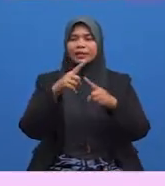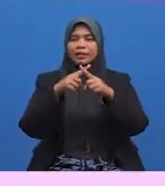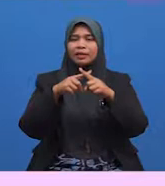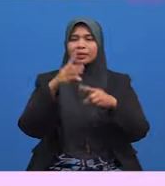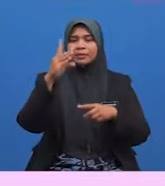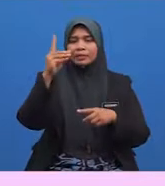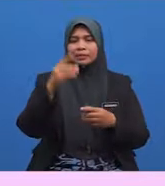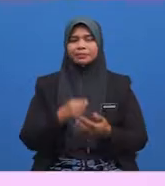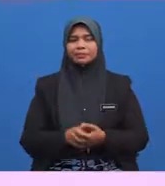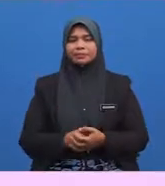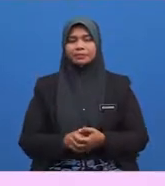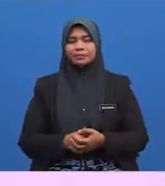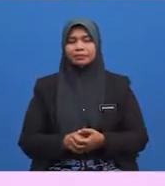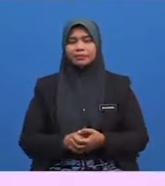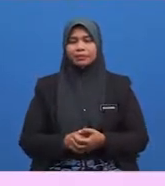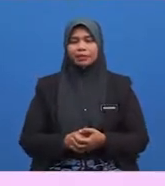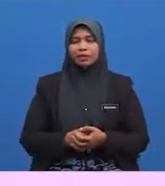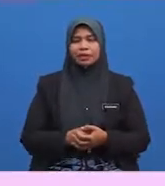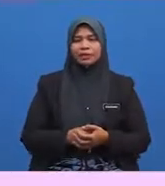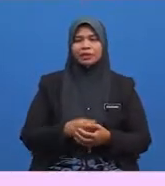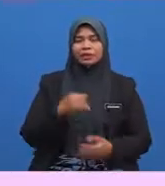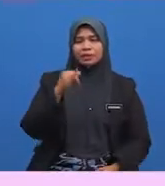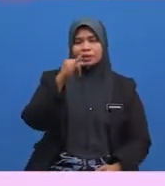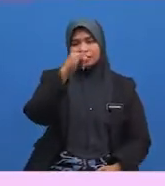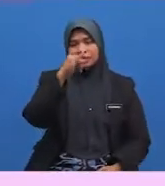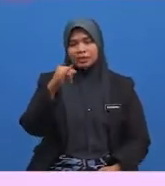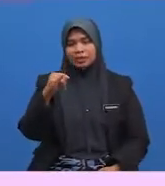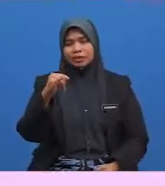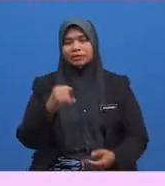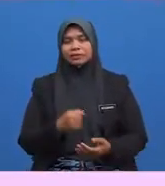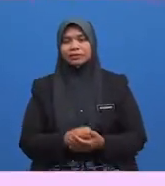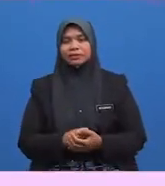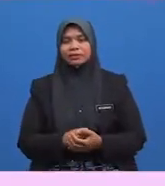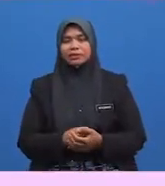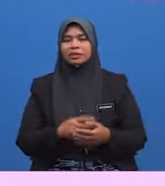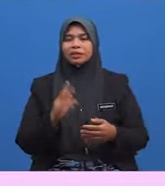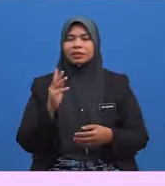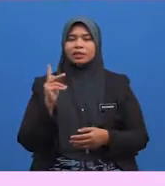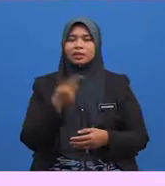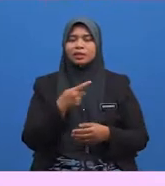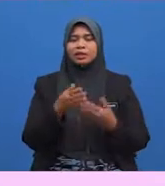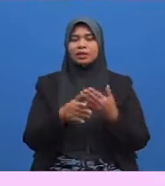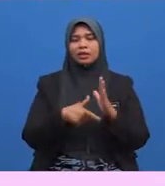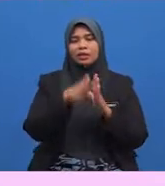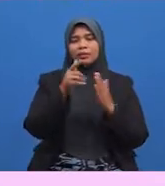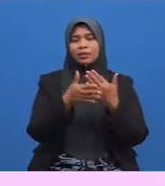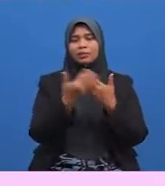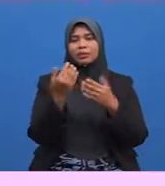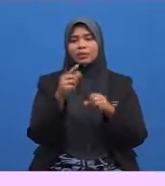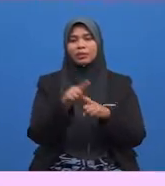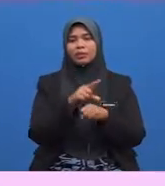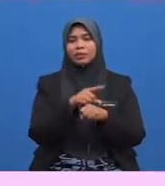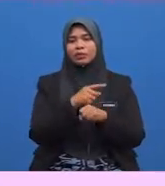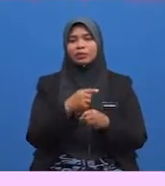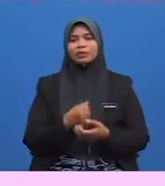Memandangkan nilai yang diberi ialah jejari, maka kita lebih mudah menggunakan